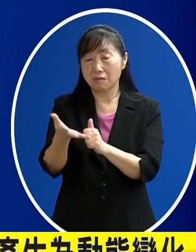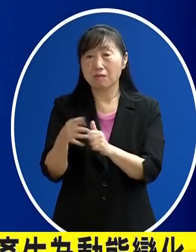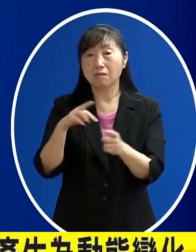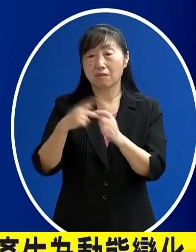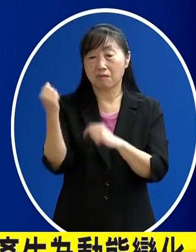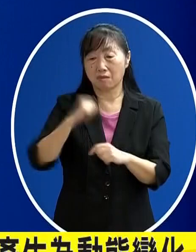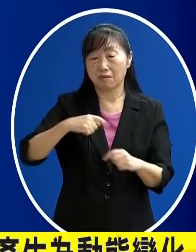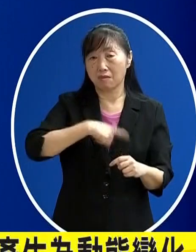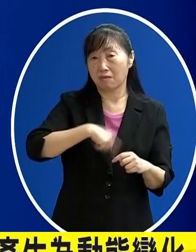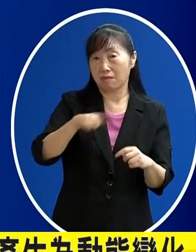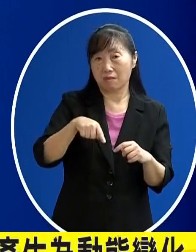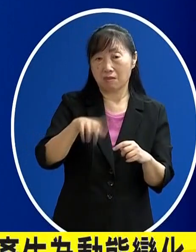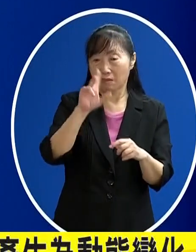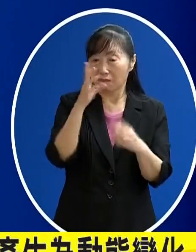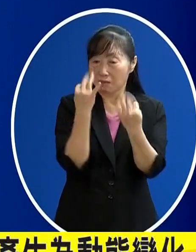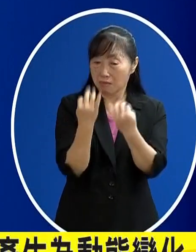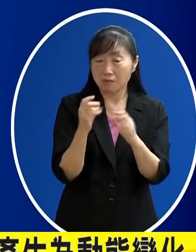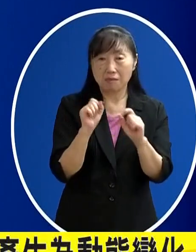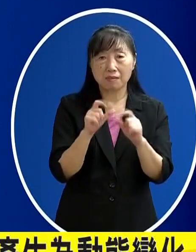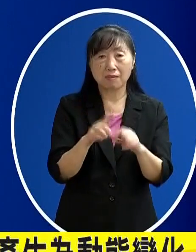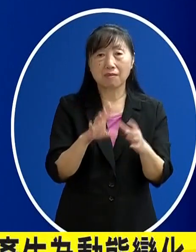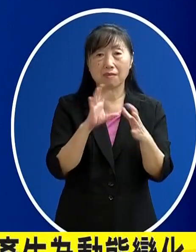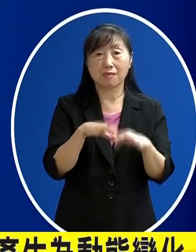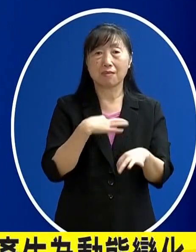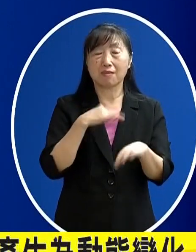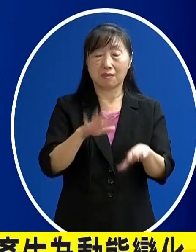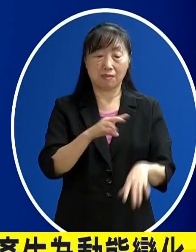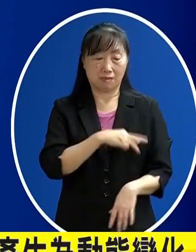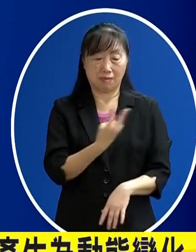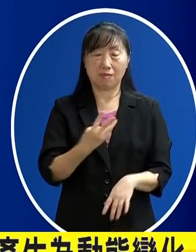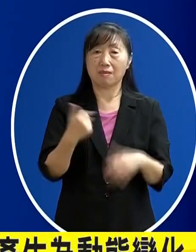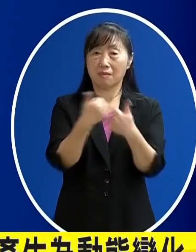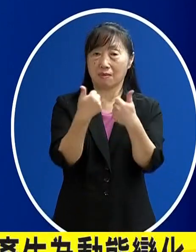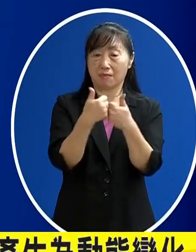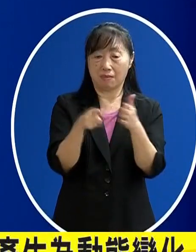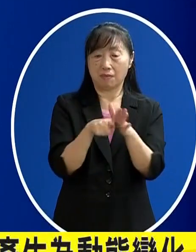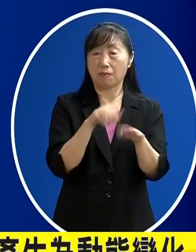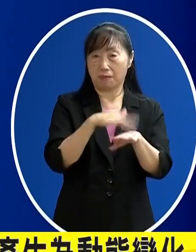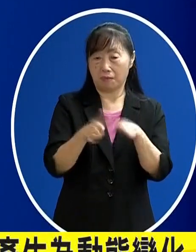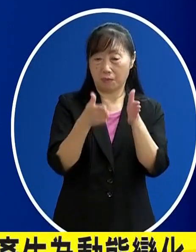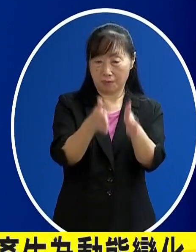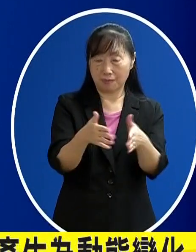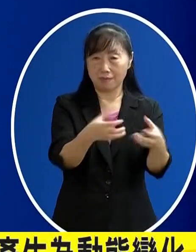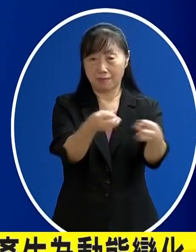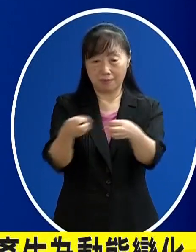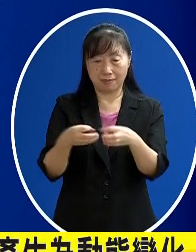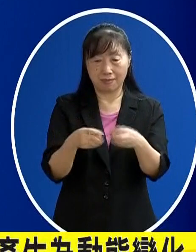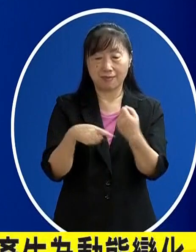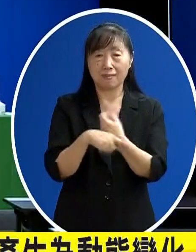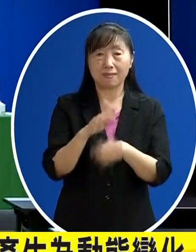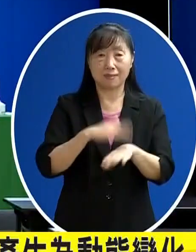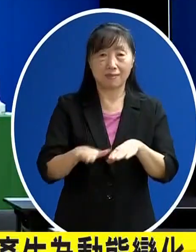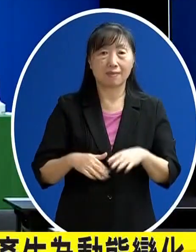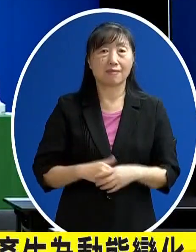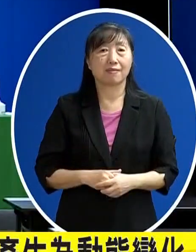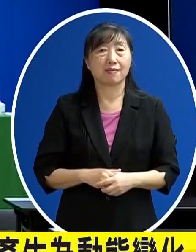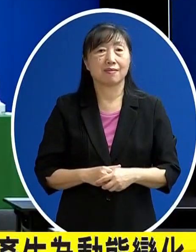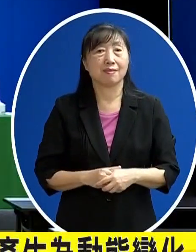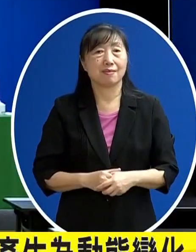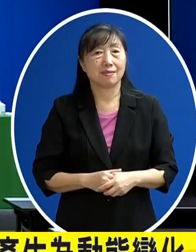抗体就会有点不同，所以我想我们在星期三的专家会都会针对这些议题来做讨论。谢谢。